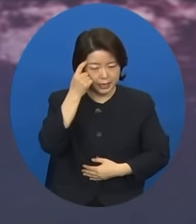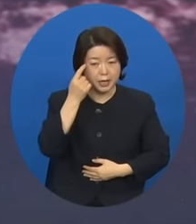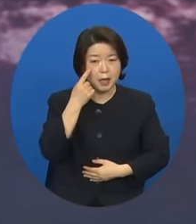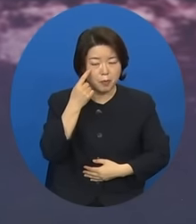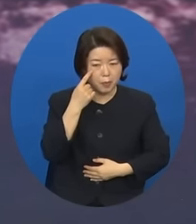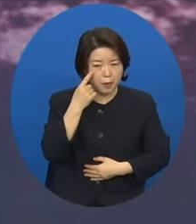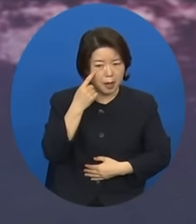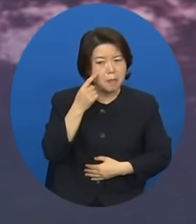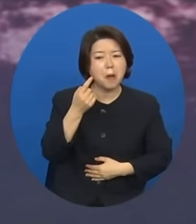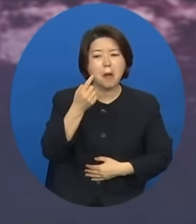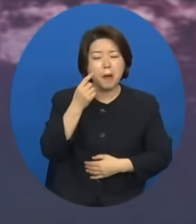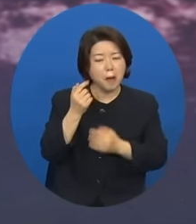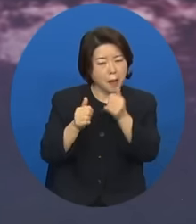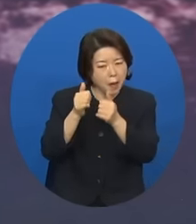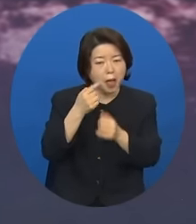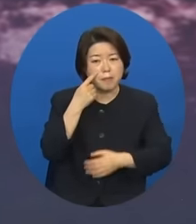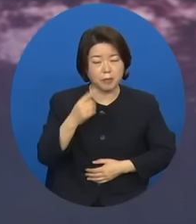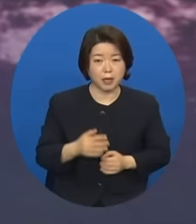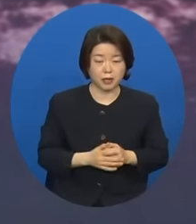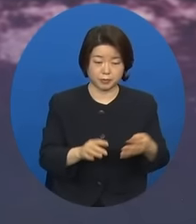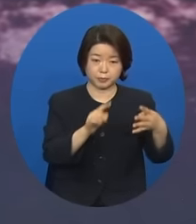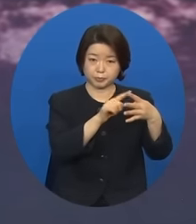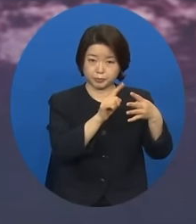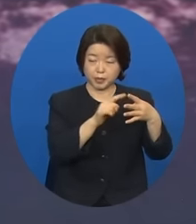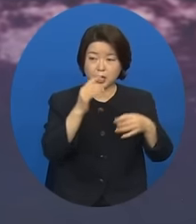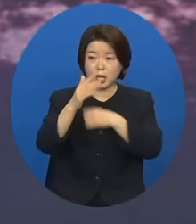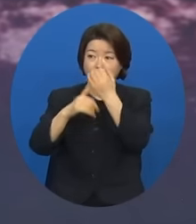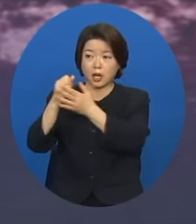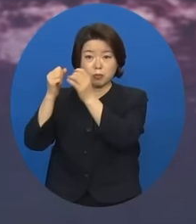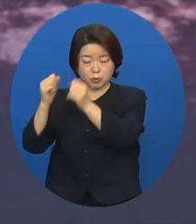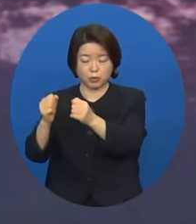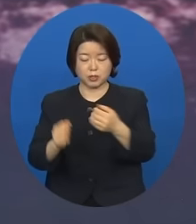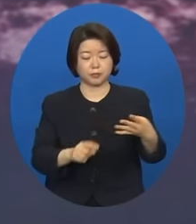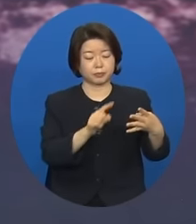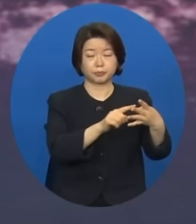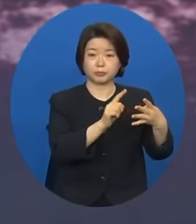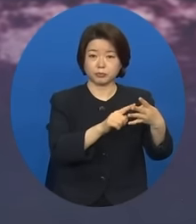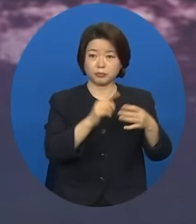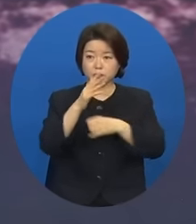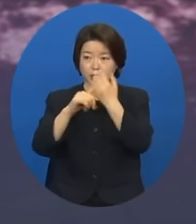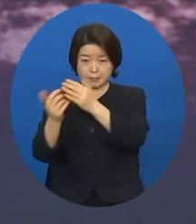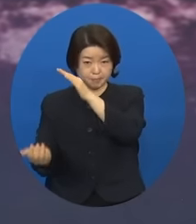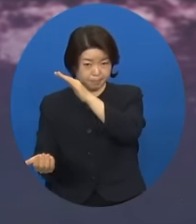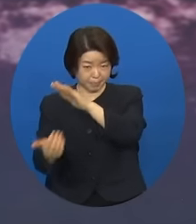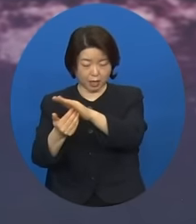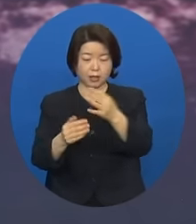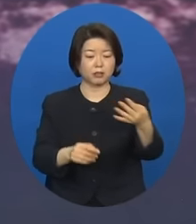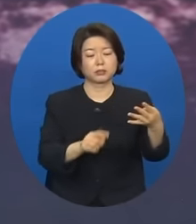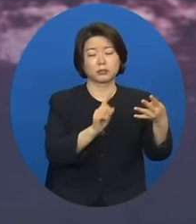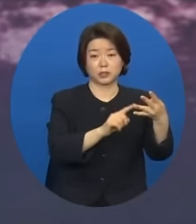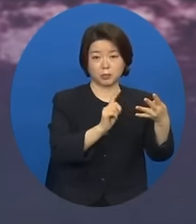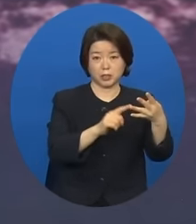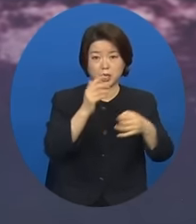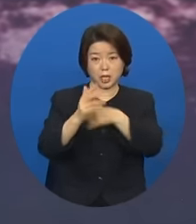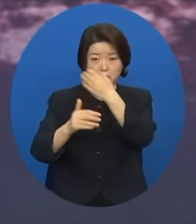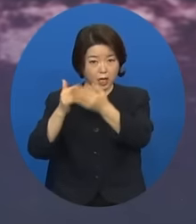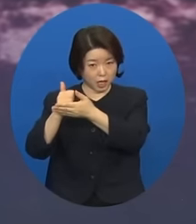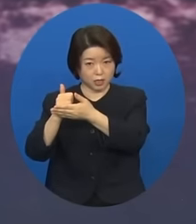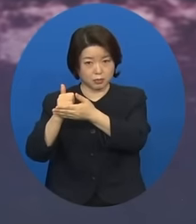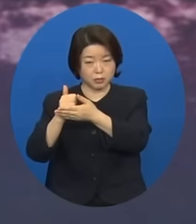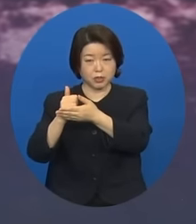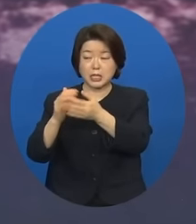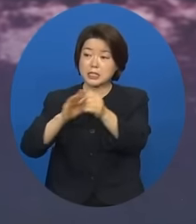뭐냐면요 첫 번째 하나님이 존재하다 하나님 존재하 하신다 두 번째 하나님이 전능하시다 세 번째 하나님은